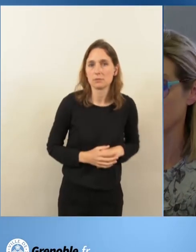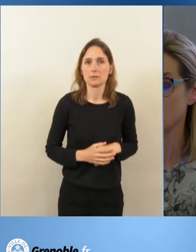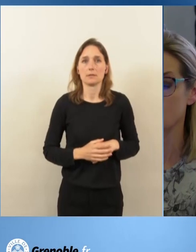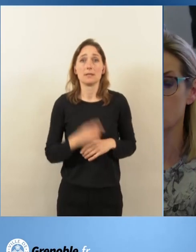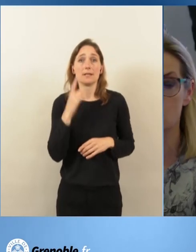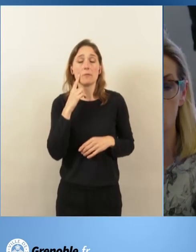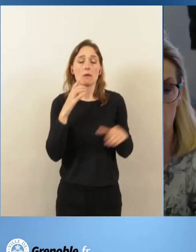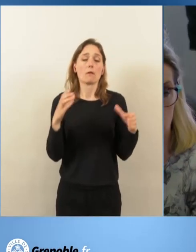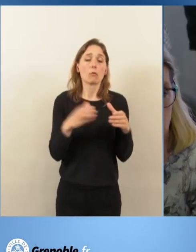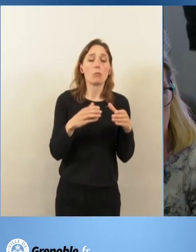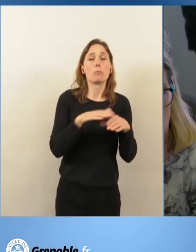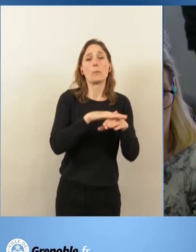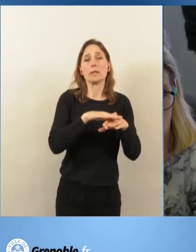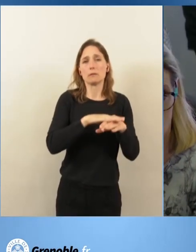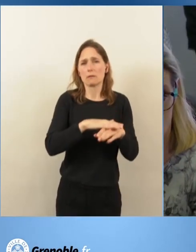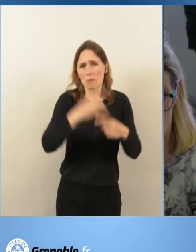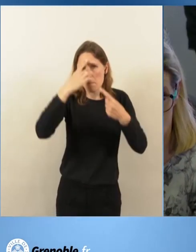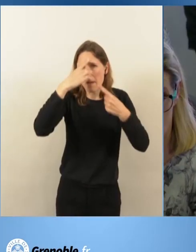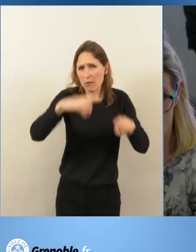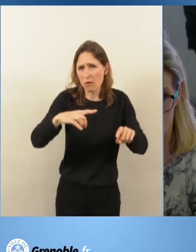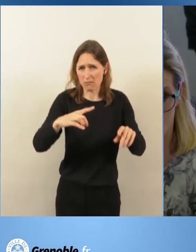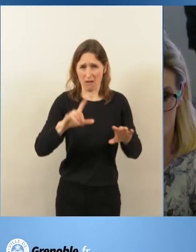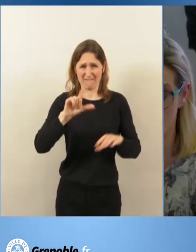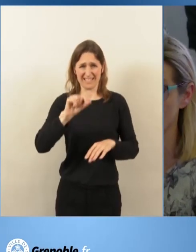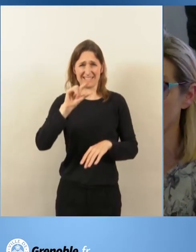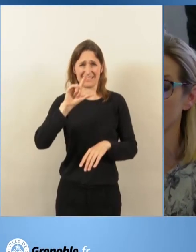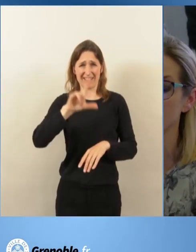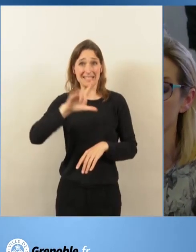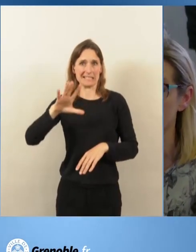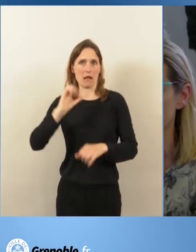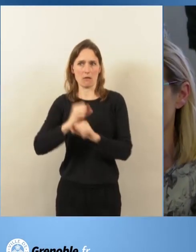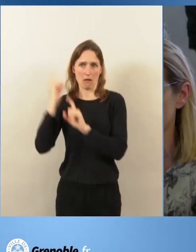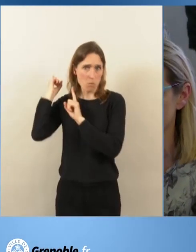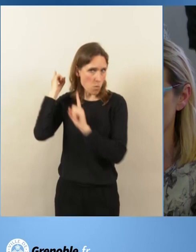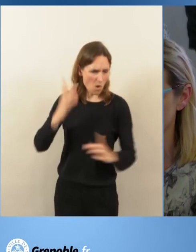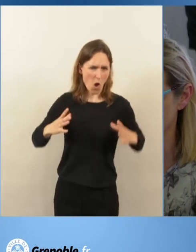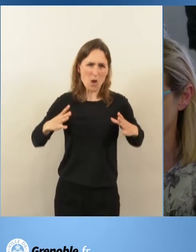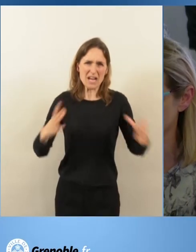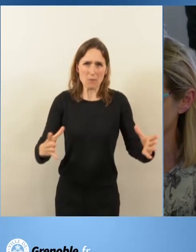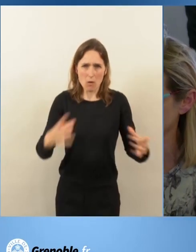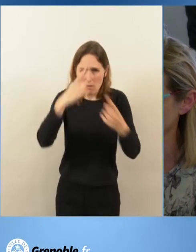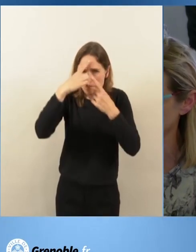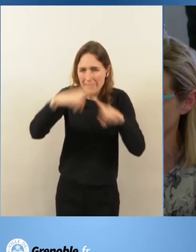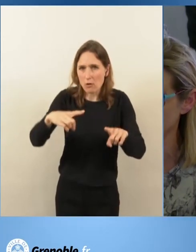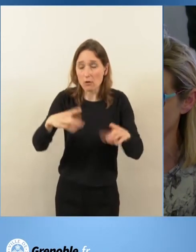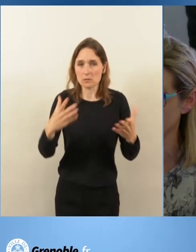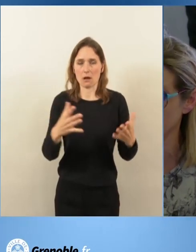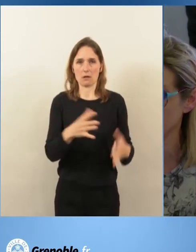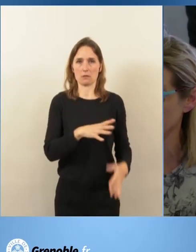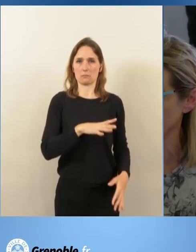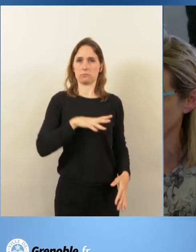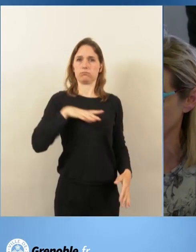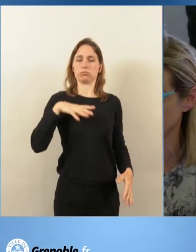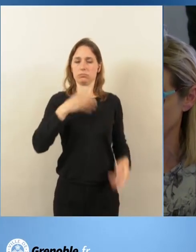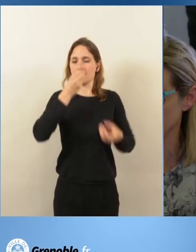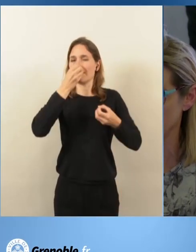famille politique dans laquelle on était engagé depuis 25 ans à mon avis vu de l'extérieur c'est la position la plus digne pour ne pas nuire